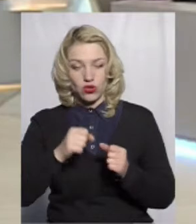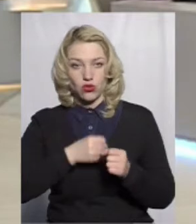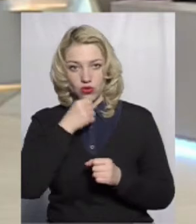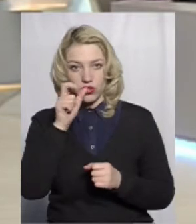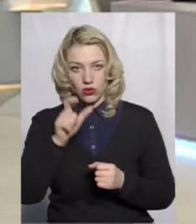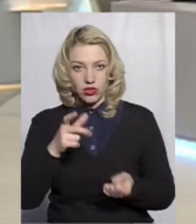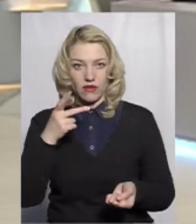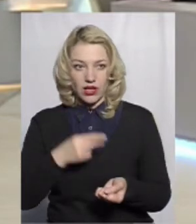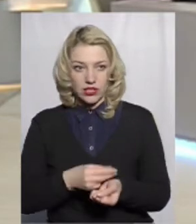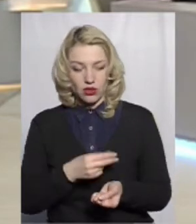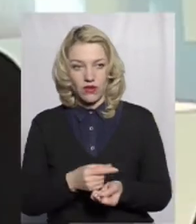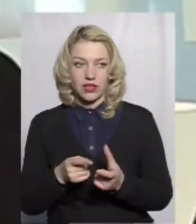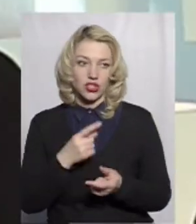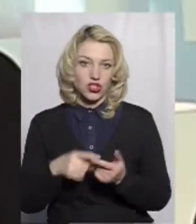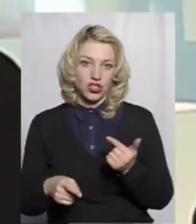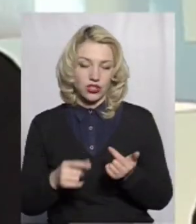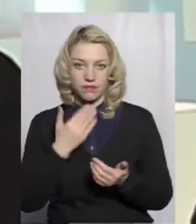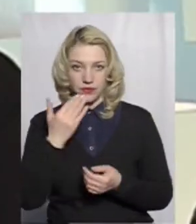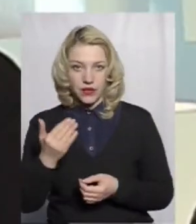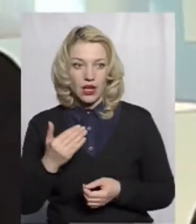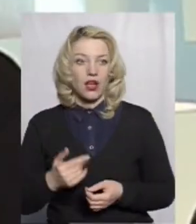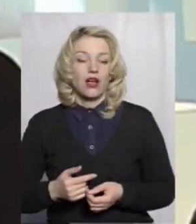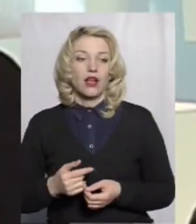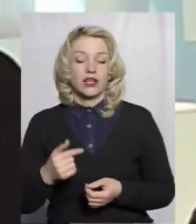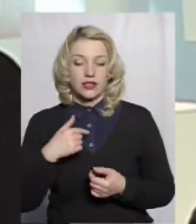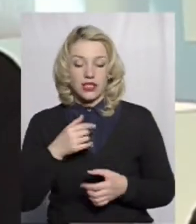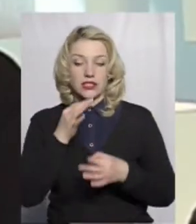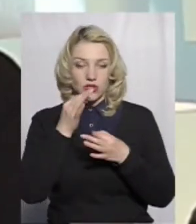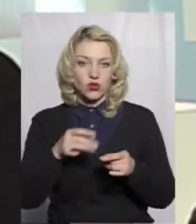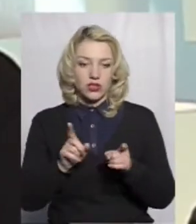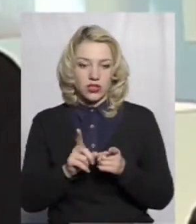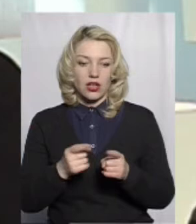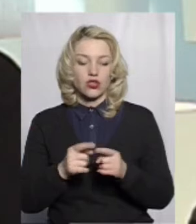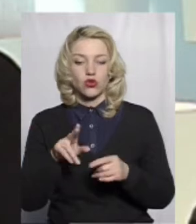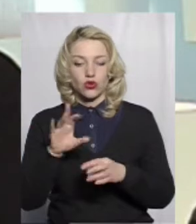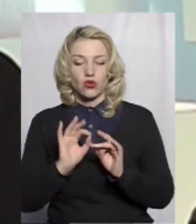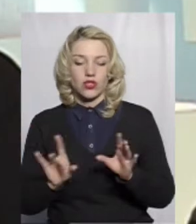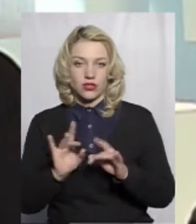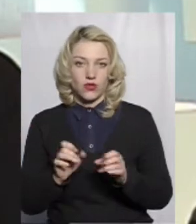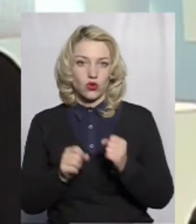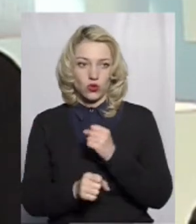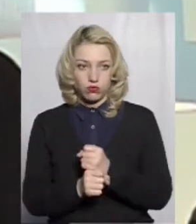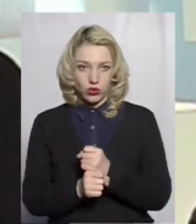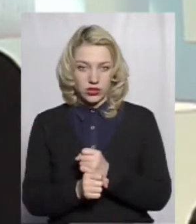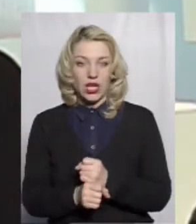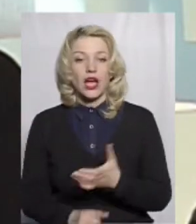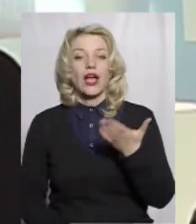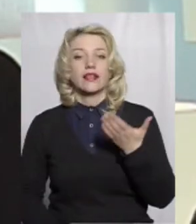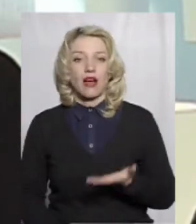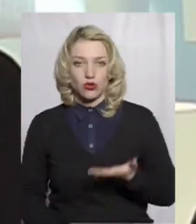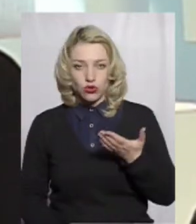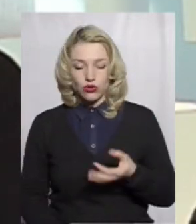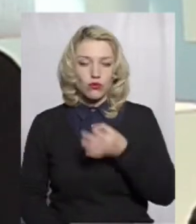людина вакцинуватися? Чи... Да, я скажу таке, ну, знову ж таки, в контексті роз'яснювальної роботи. Якщо